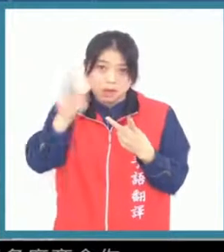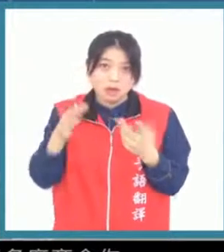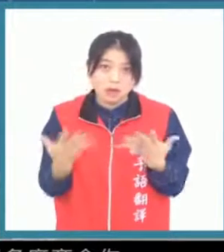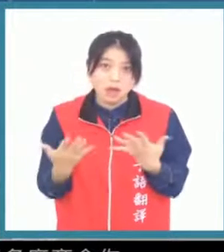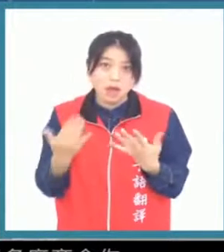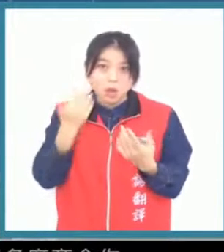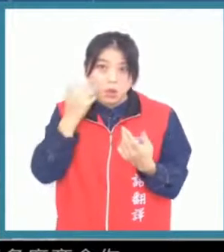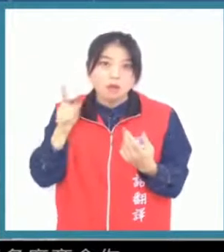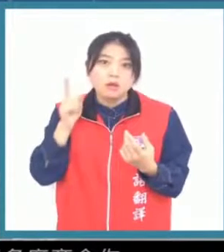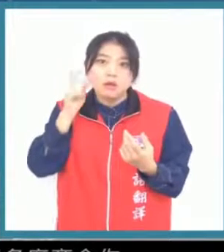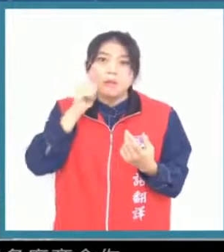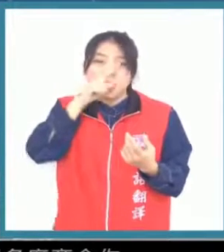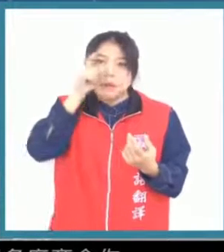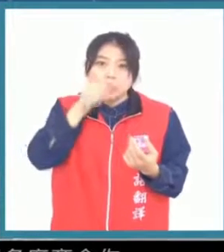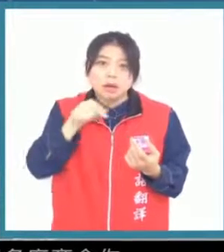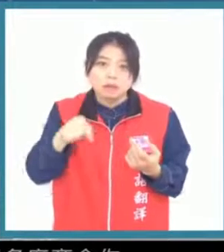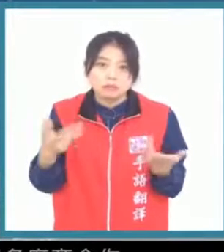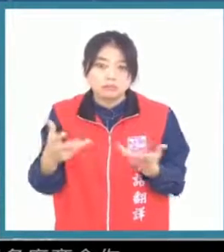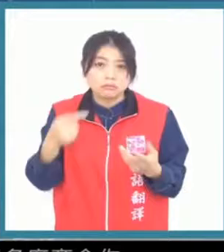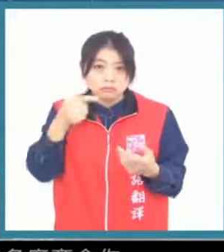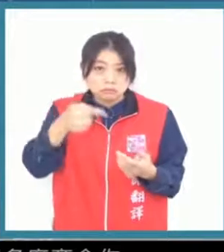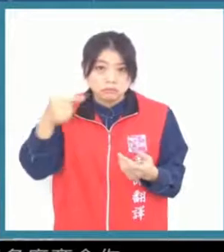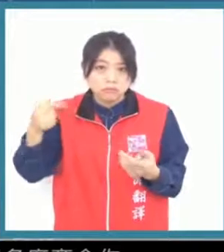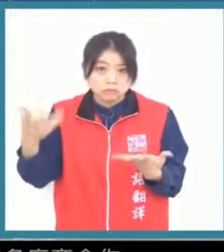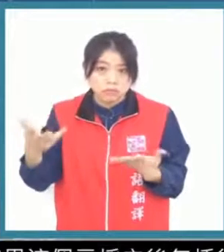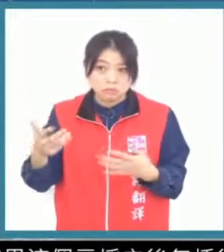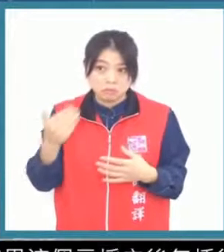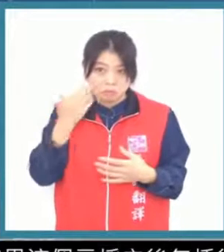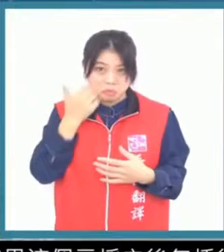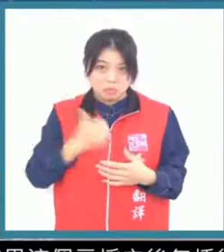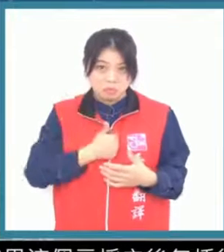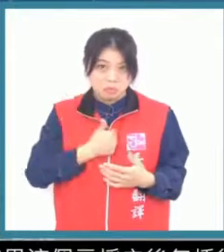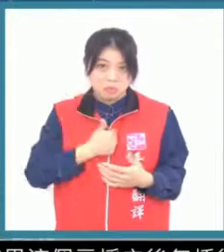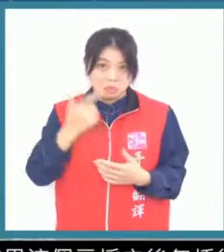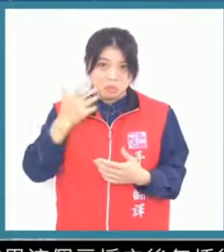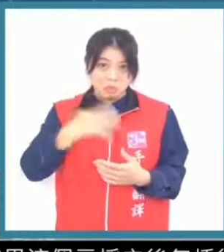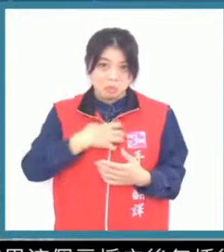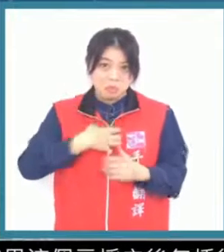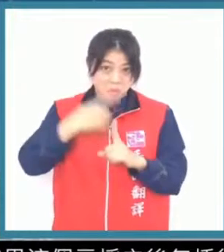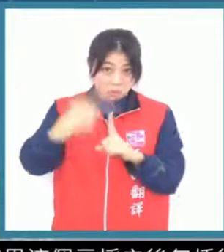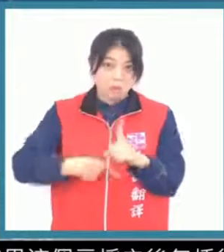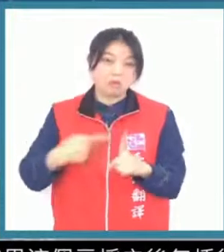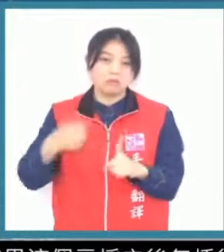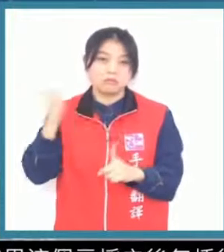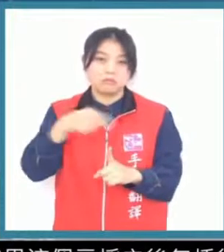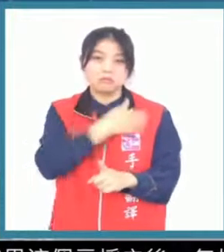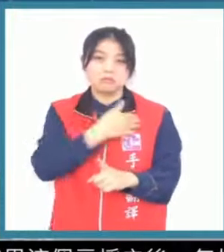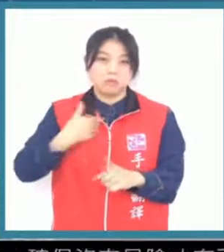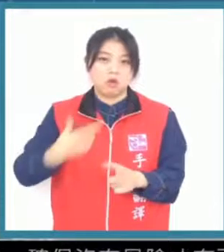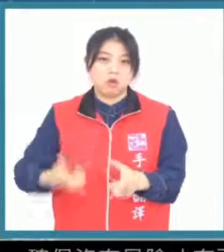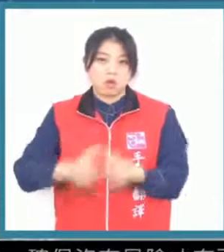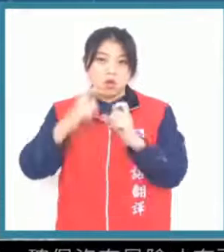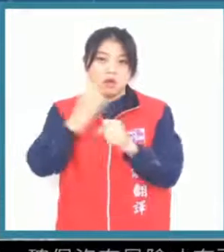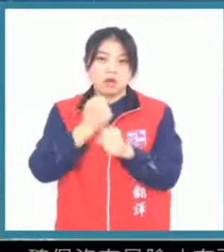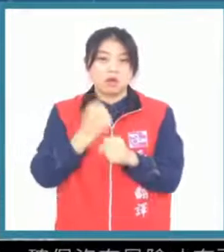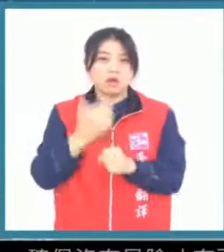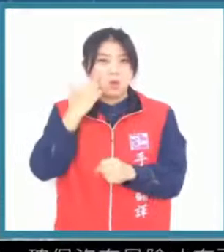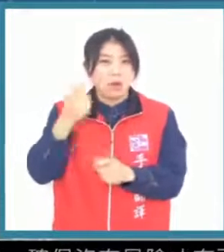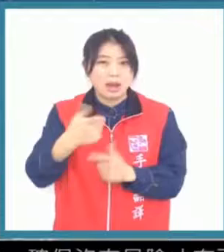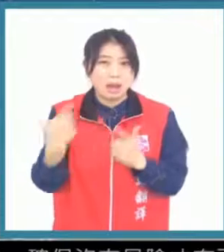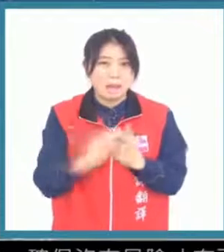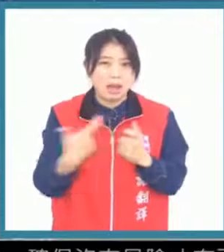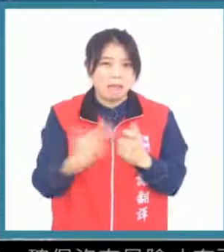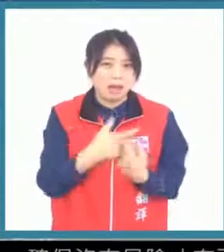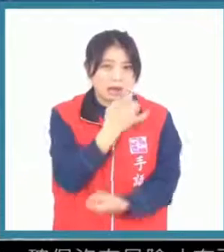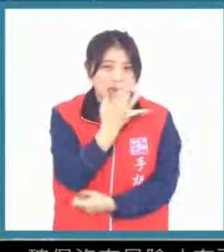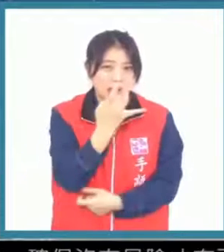后面的快筛，那么是阴性，确保没有风险，才有可能复工。假如说配合度低的话，那万